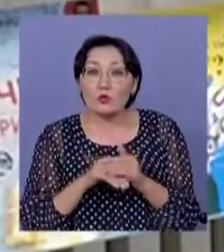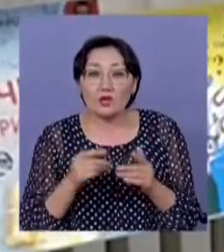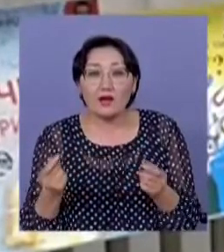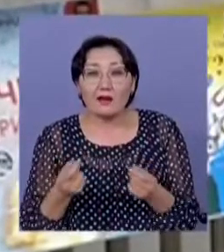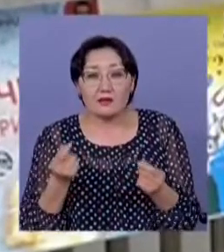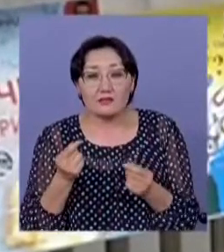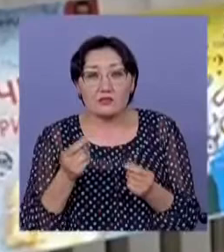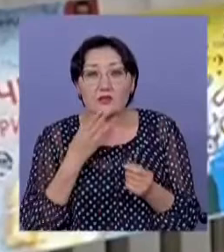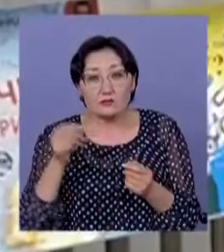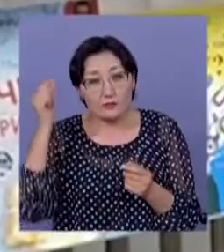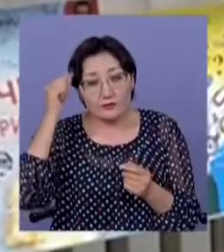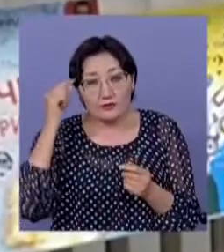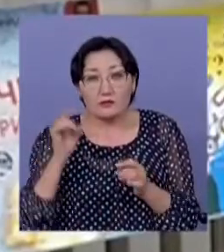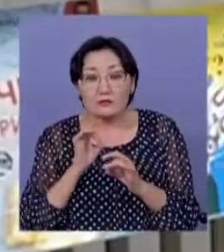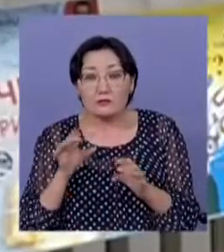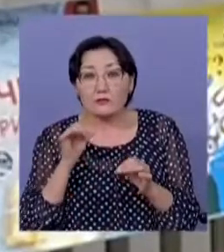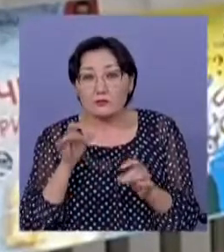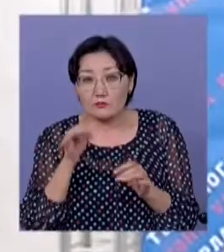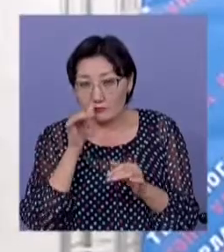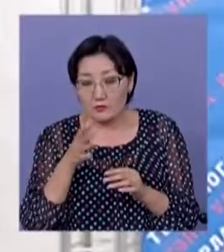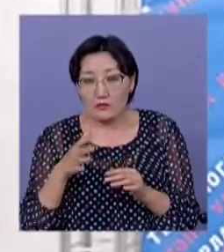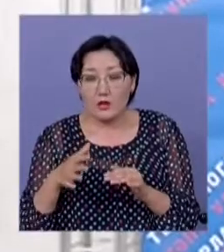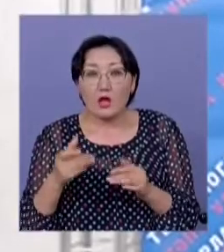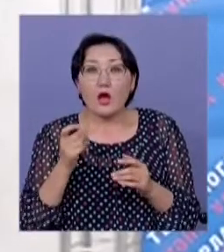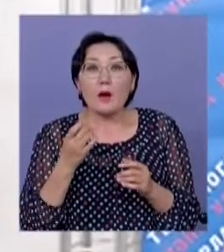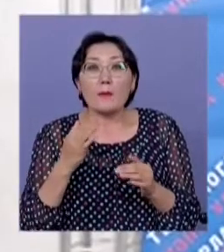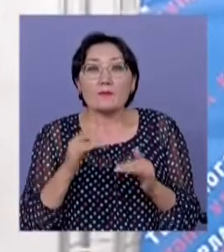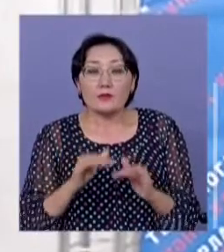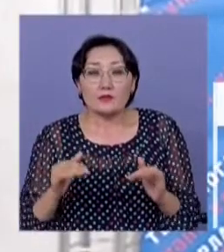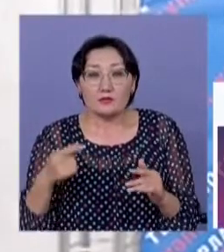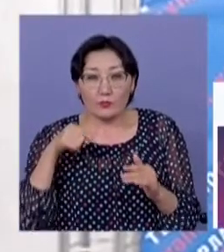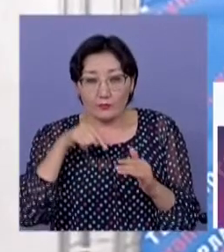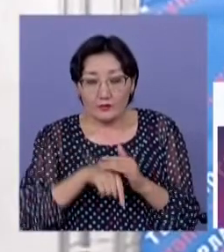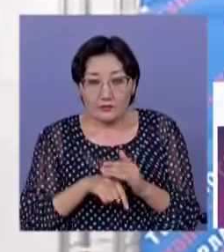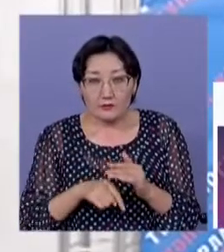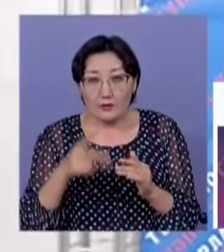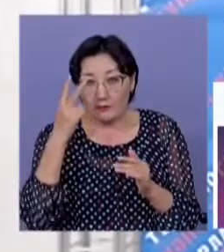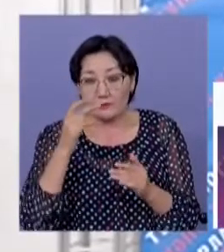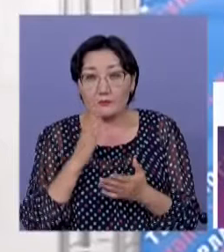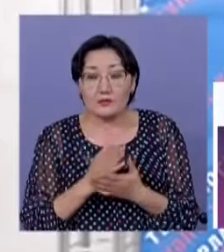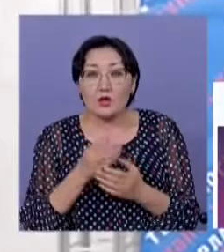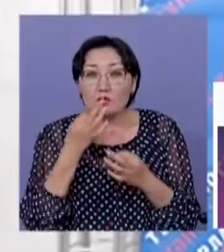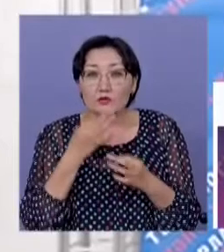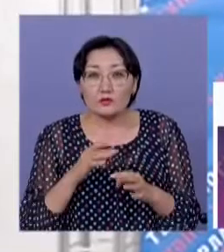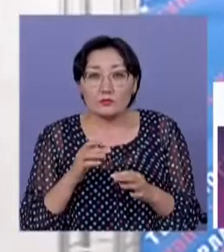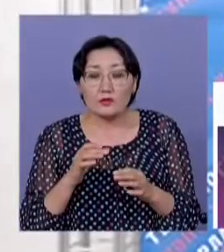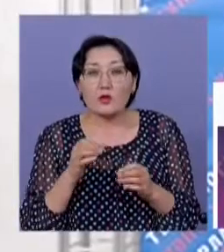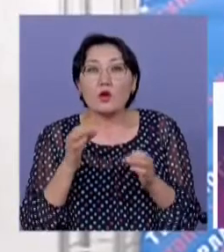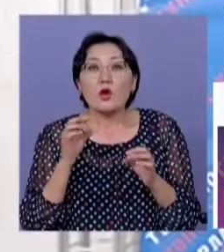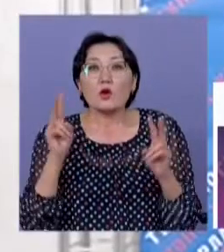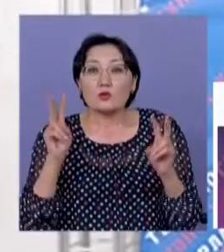ойын жеткізуге жүйелі жеткіз алмайды біздің қоғамдағы. Баланың бойында белгілі бір дағды болса, ол кез келген көркем